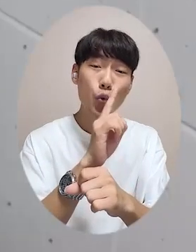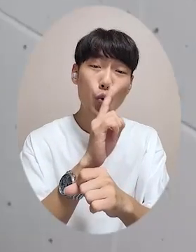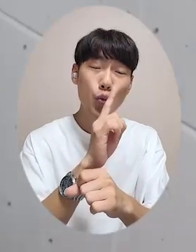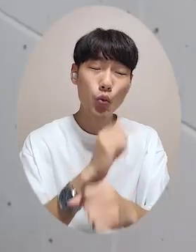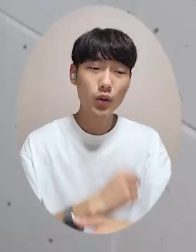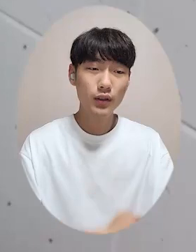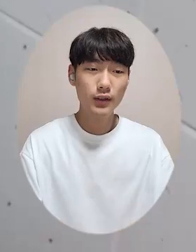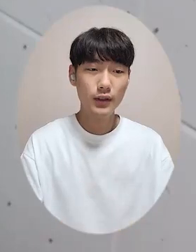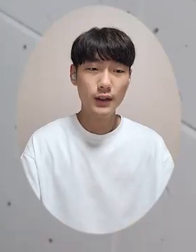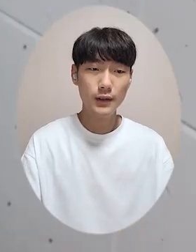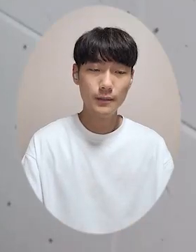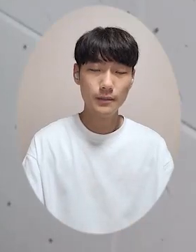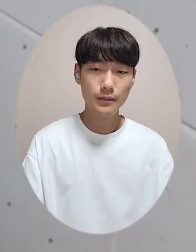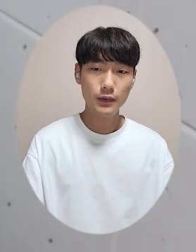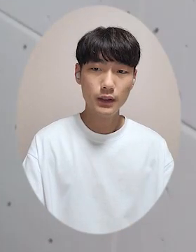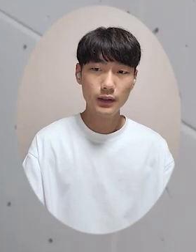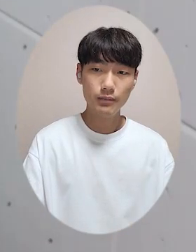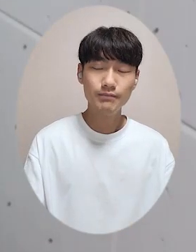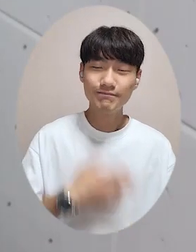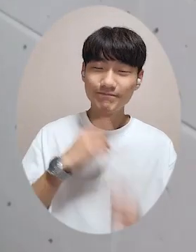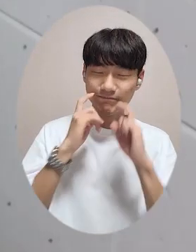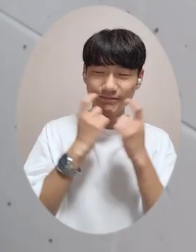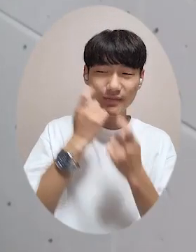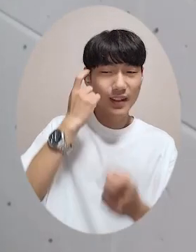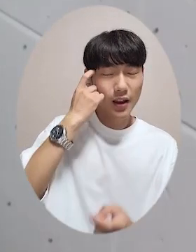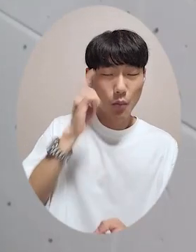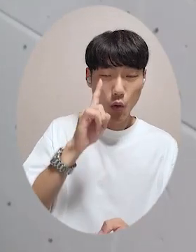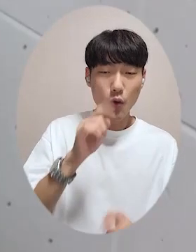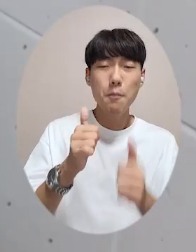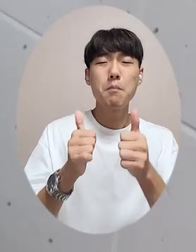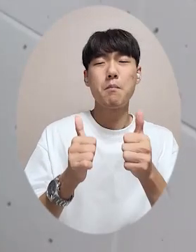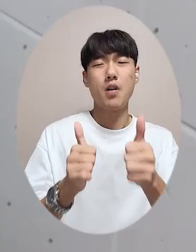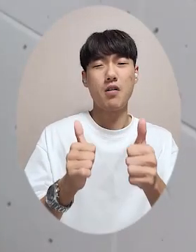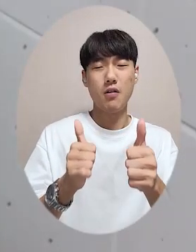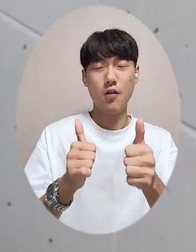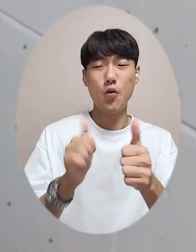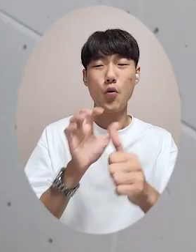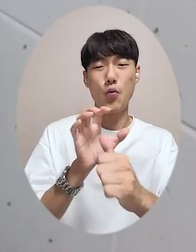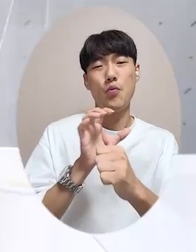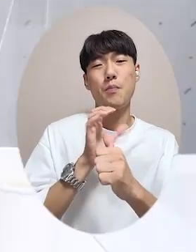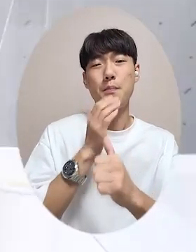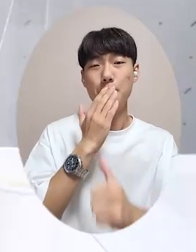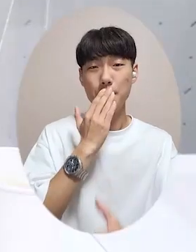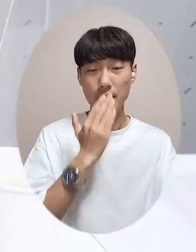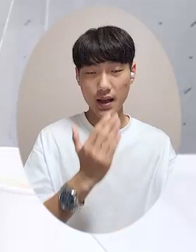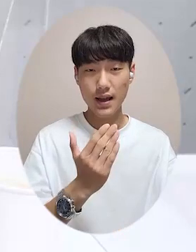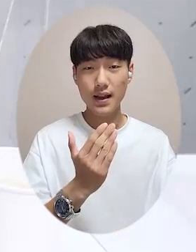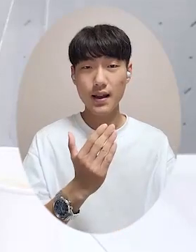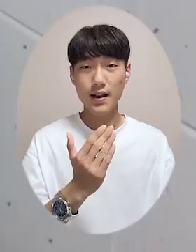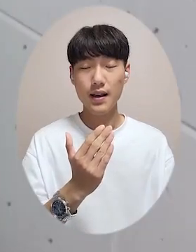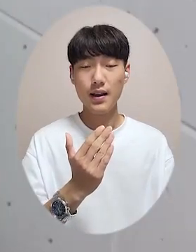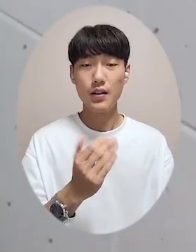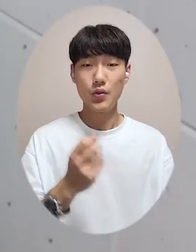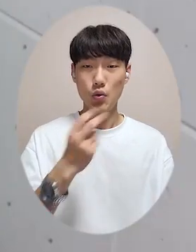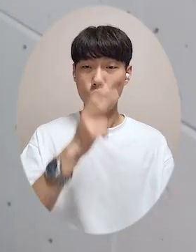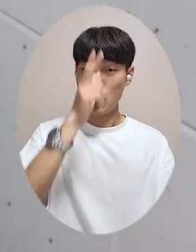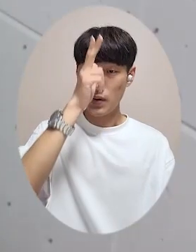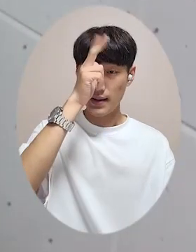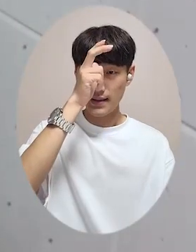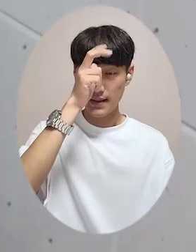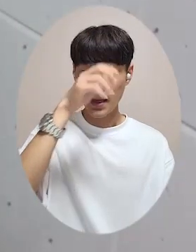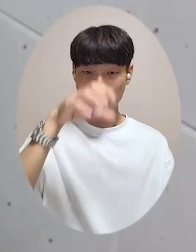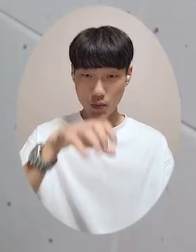있나요? 일단은 개인적인 생각으로는 일단 법원 쪽에서도 활용이 될 수도 있고 법원에서요? 네. 그리고